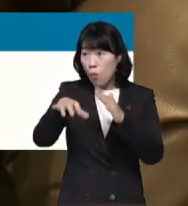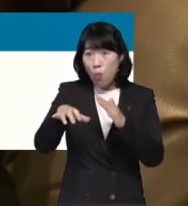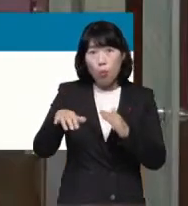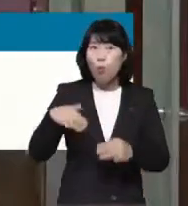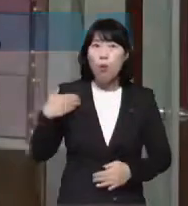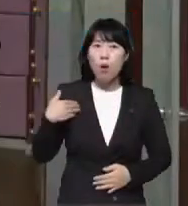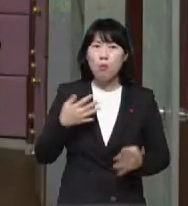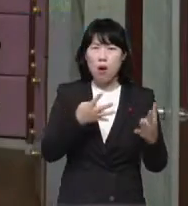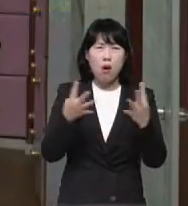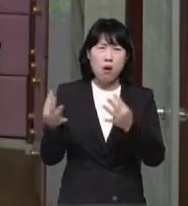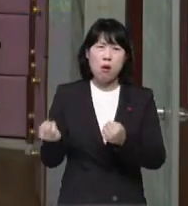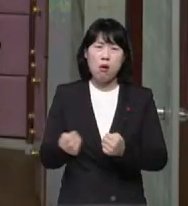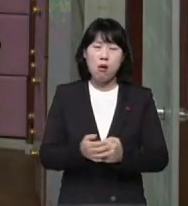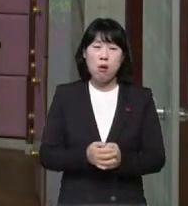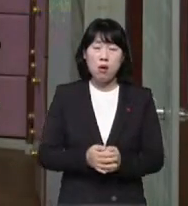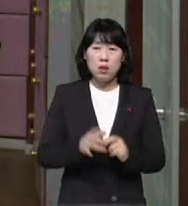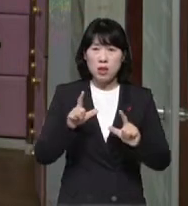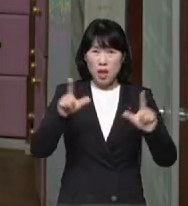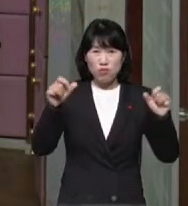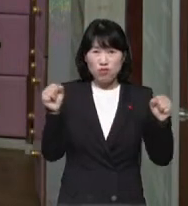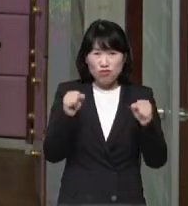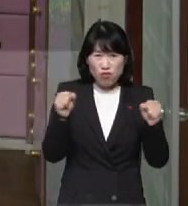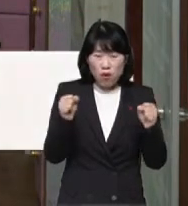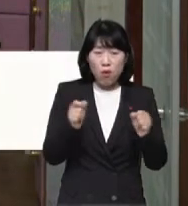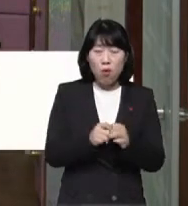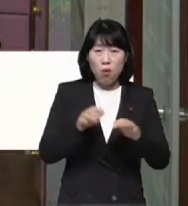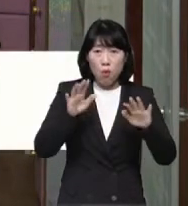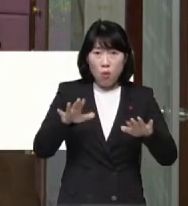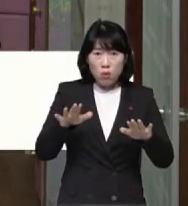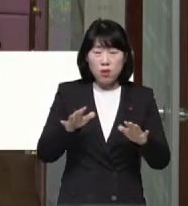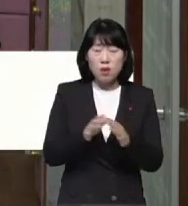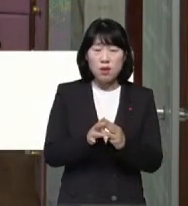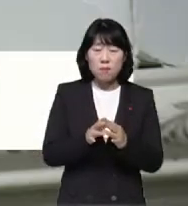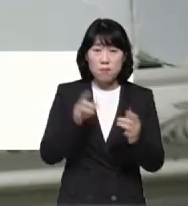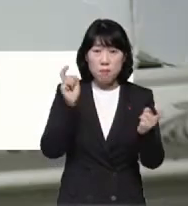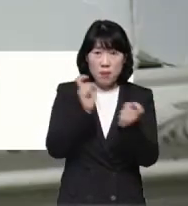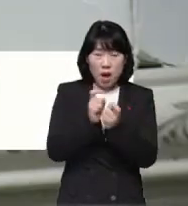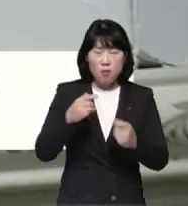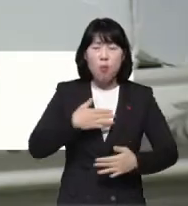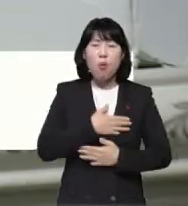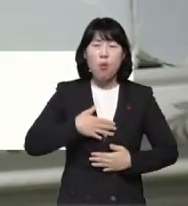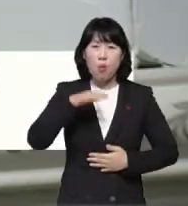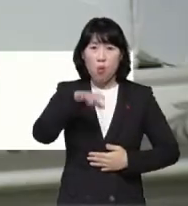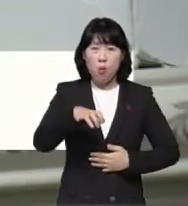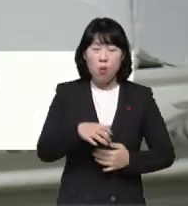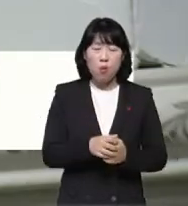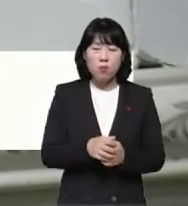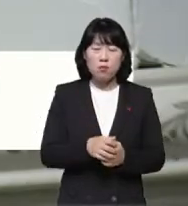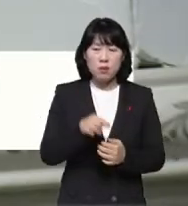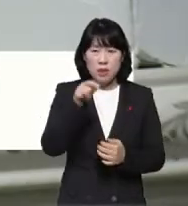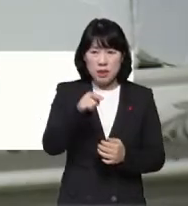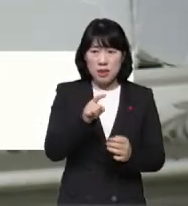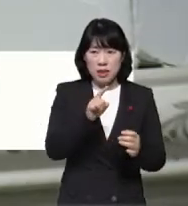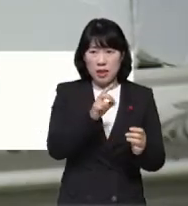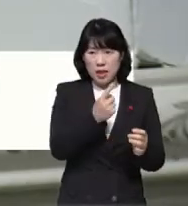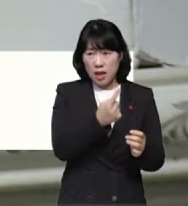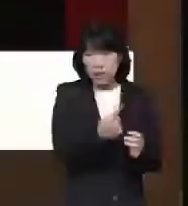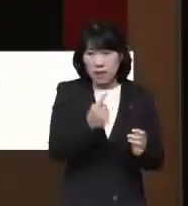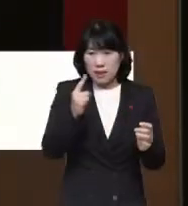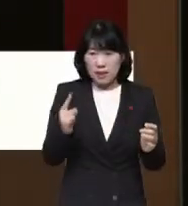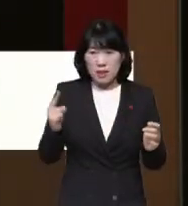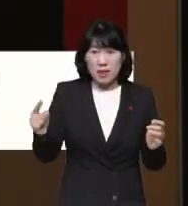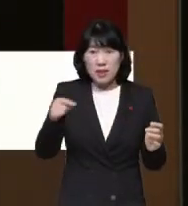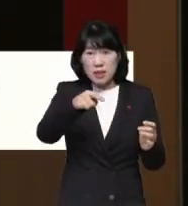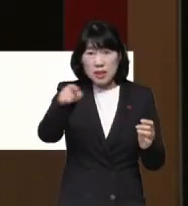많으니까. 날씨가 추워지며 대목을 맞은 목욕시설. 8제곱미터당 한 명으로 인원이